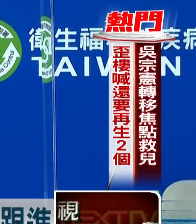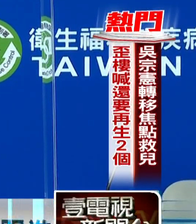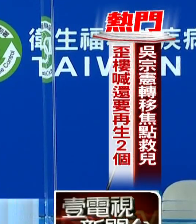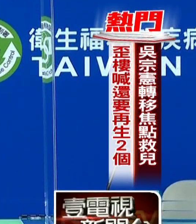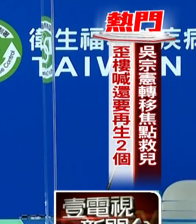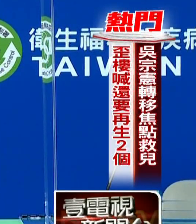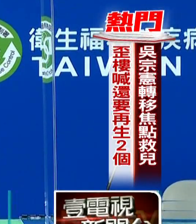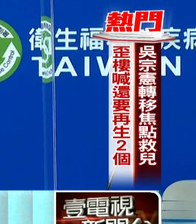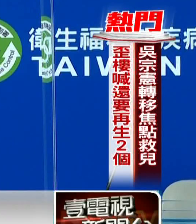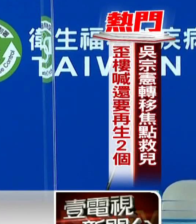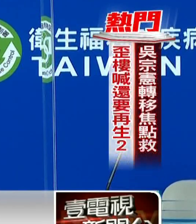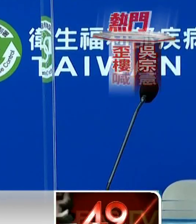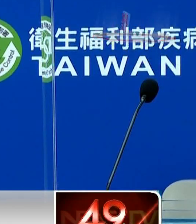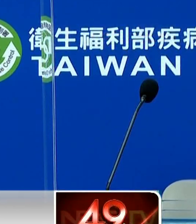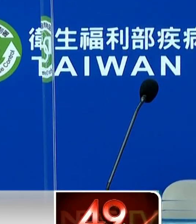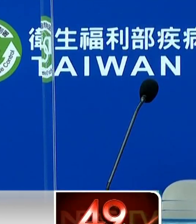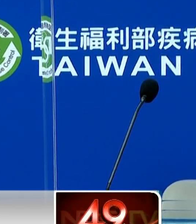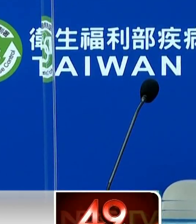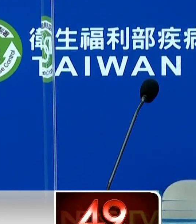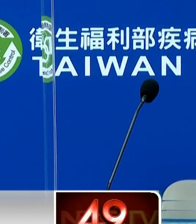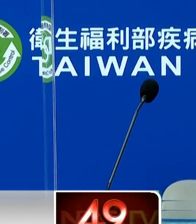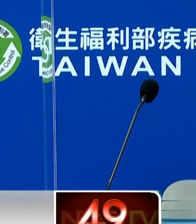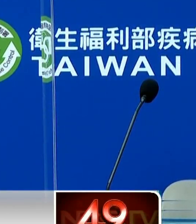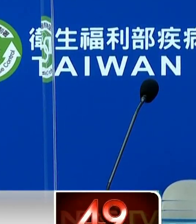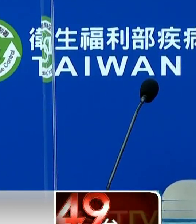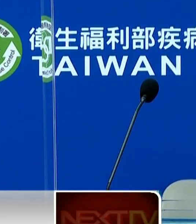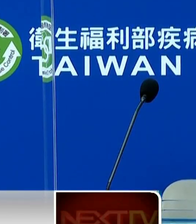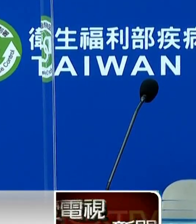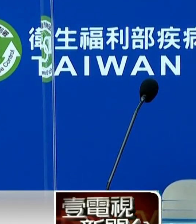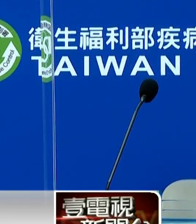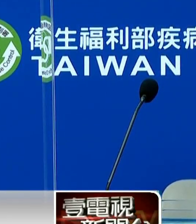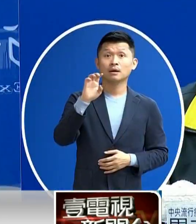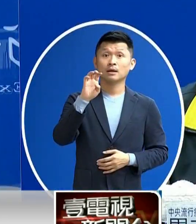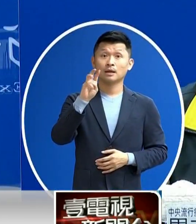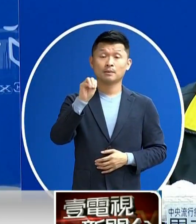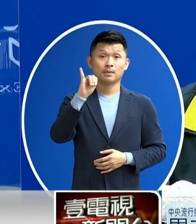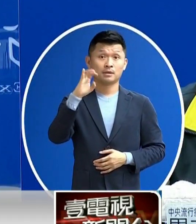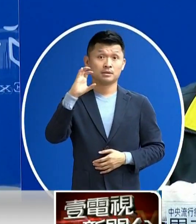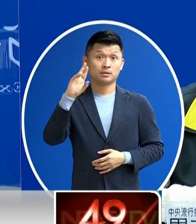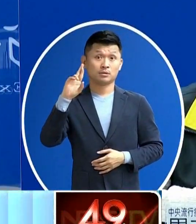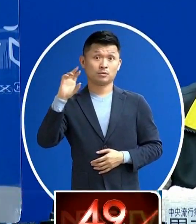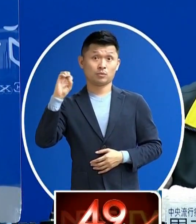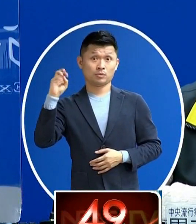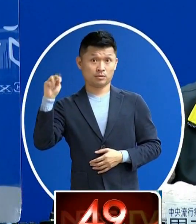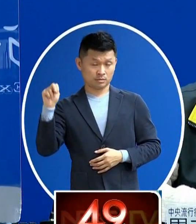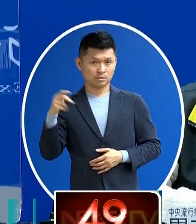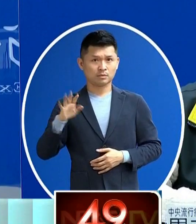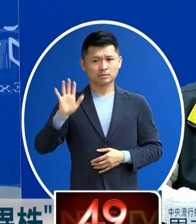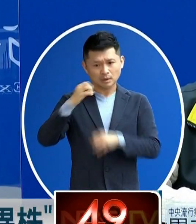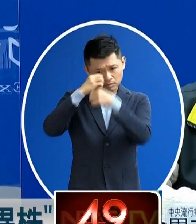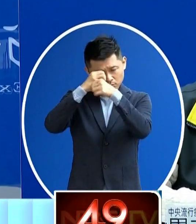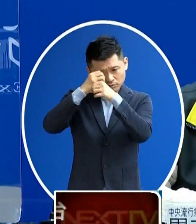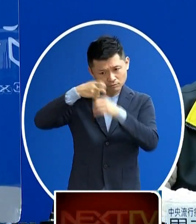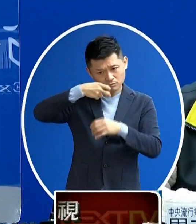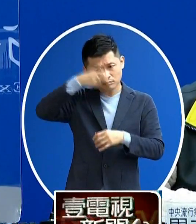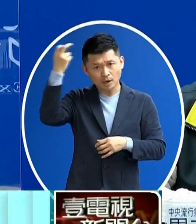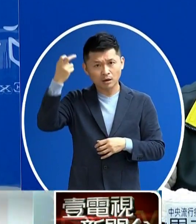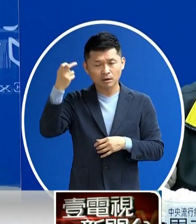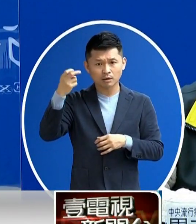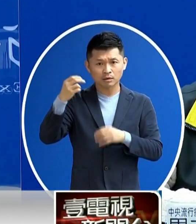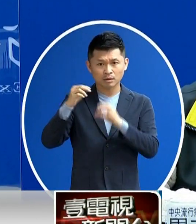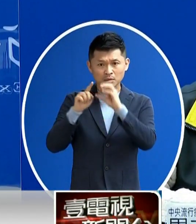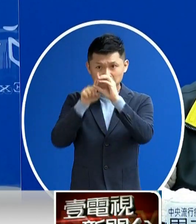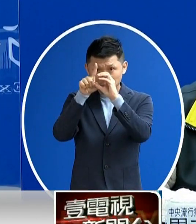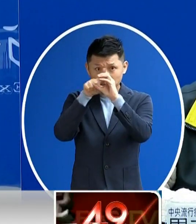7+7是我们现在目前能够最大的一个忍受度， 并没有说有检验出来是怎么样的